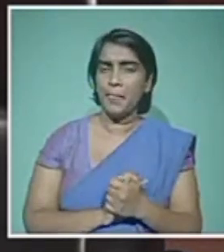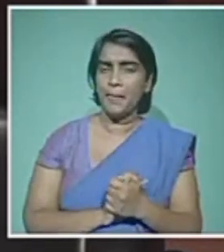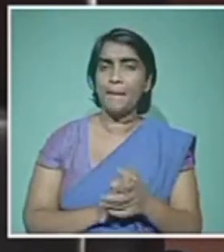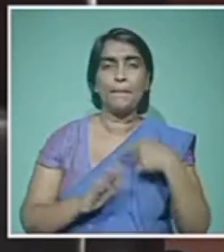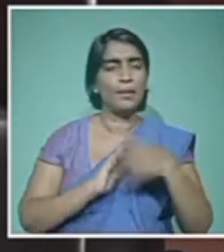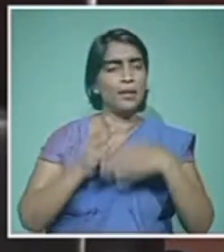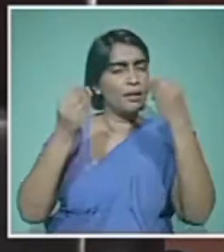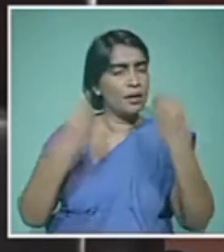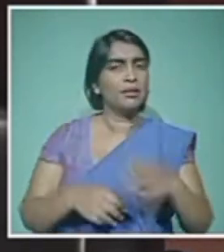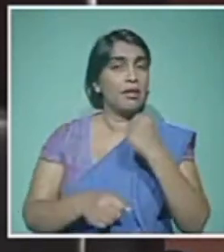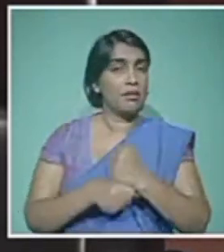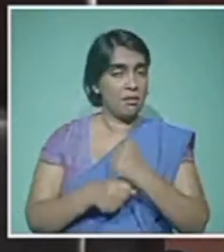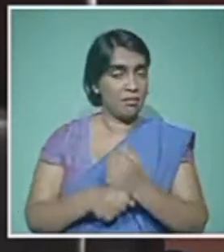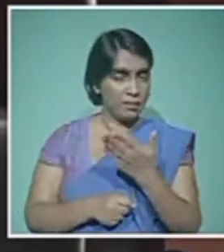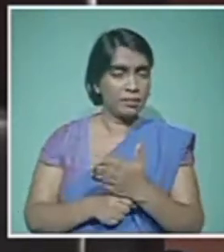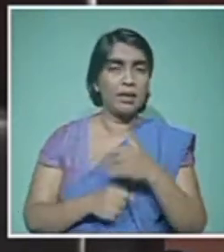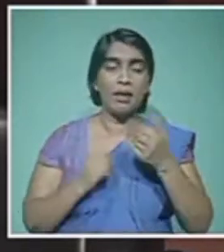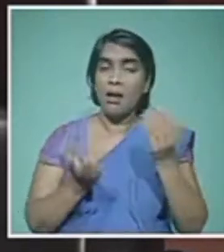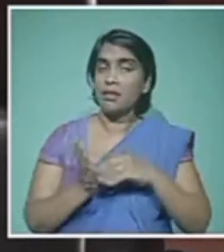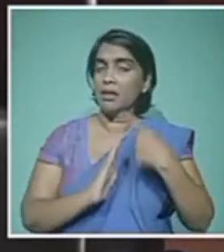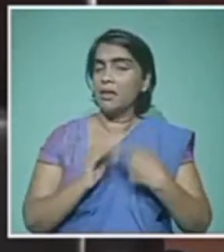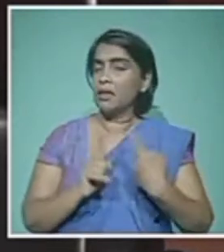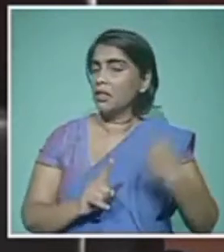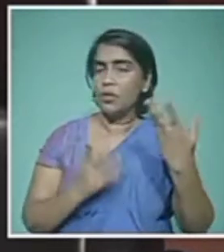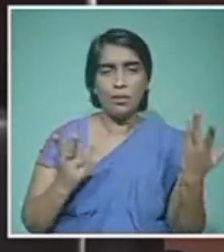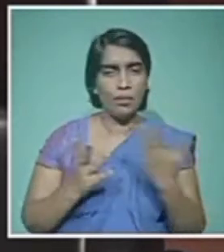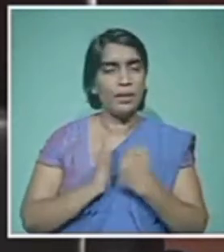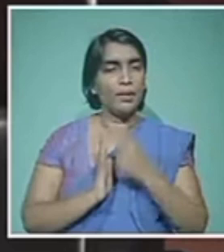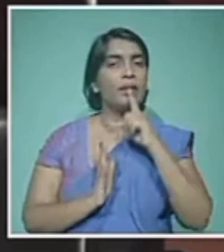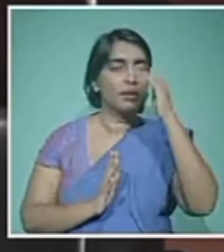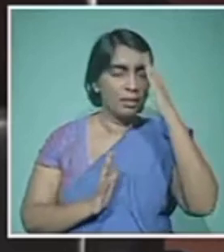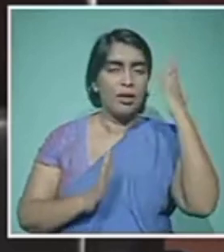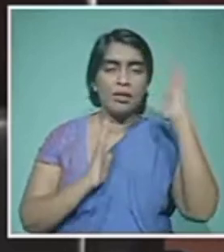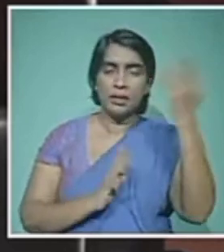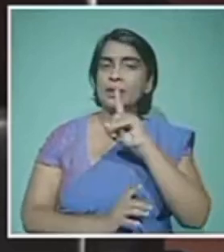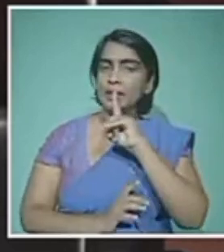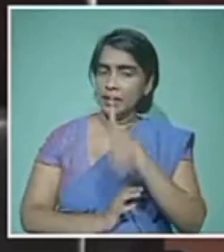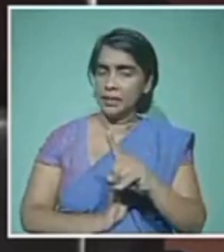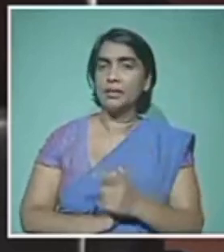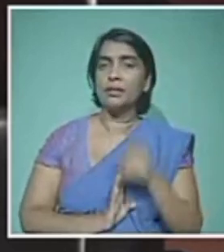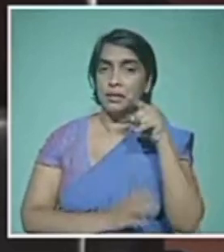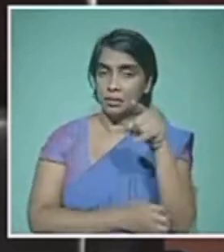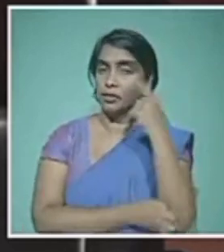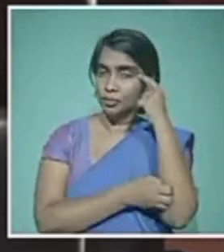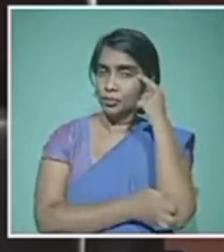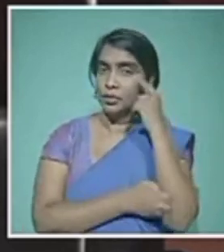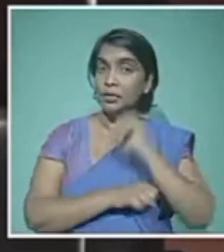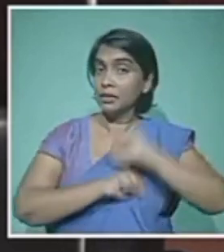රට බංකුවලත් කරපු ආණ්ඩුවකට ආයි තර දිනු කරන්න බෑ කරු නේද කතා කරා කිව්වා. ඒක තමයි ලෝක ප්‍රජාව කියන්නේ. ඔබතුමාට මතකද